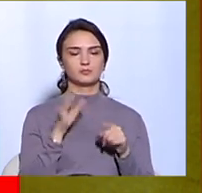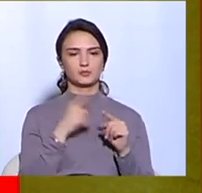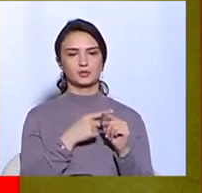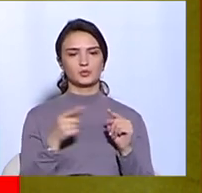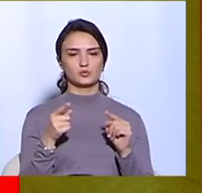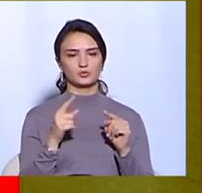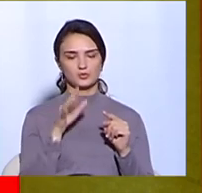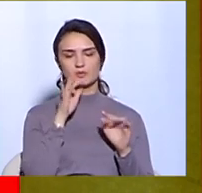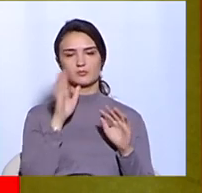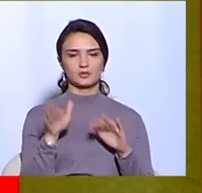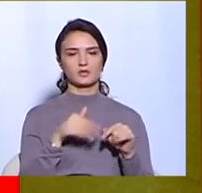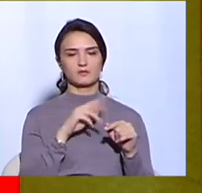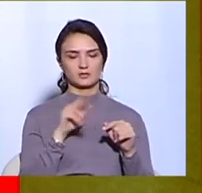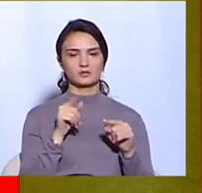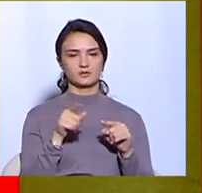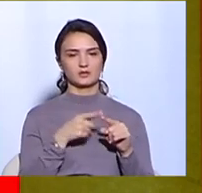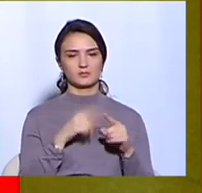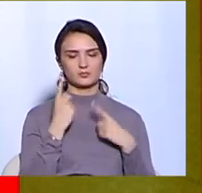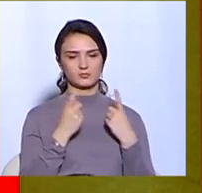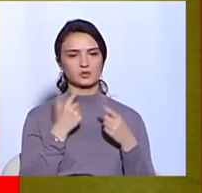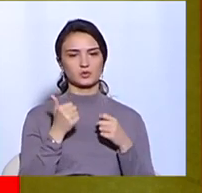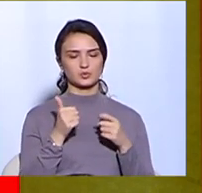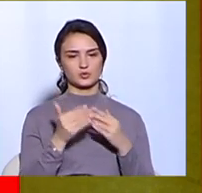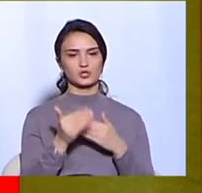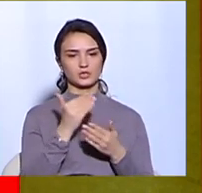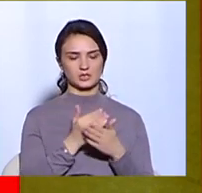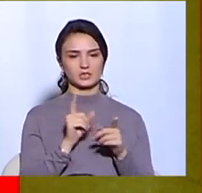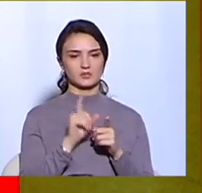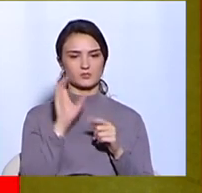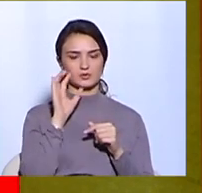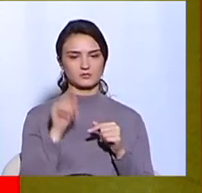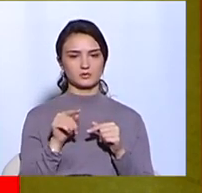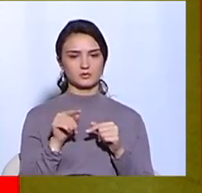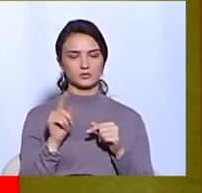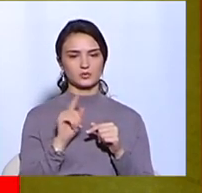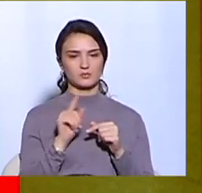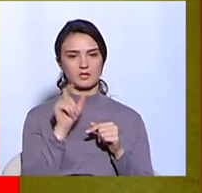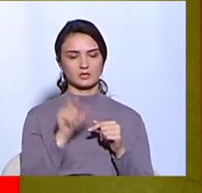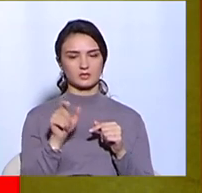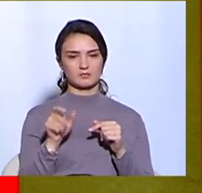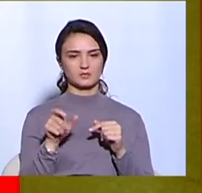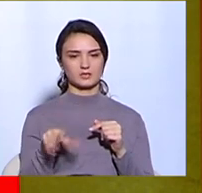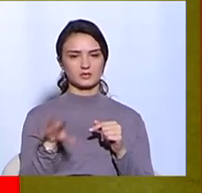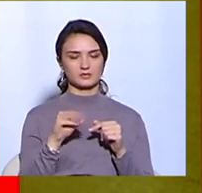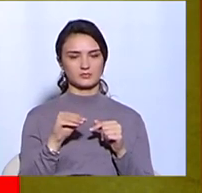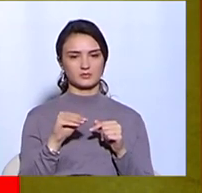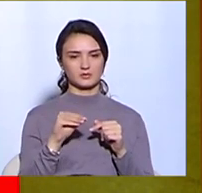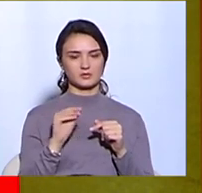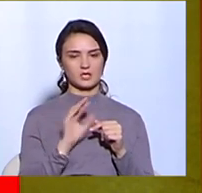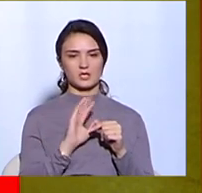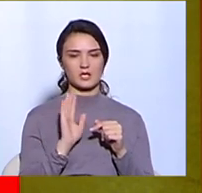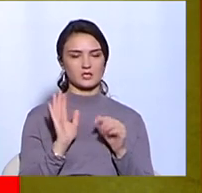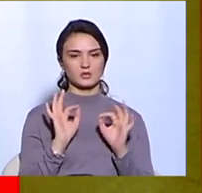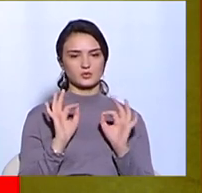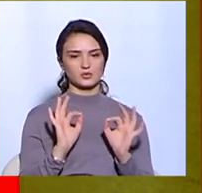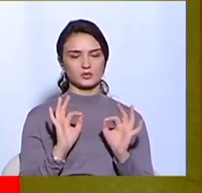პერიოდი, გავაწლები და თქვენ აი ამ ინფორმაციას როგორც შედეგს ისე მოისმენთ, რომ ადამიანები, რომლებიც არა